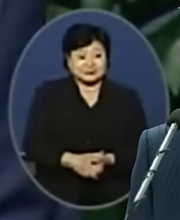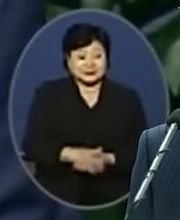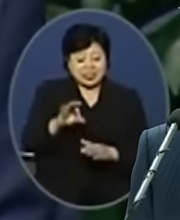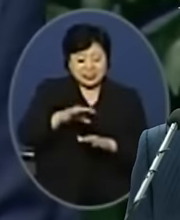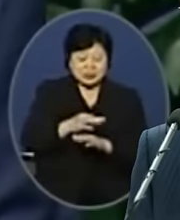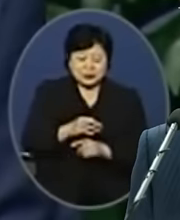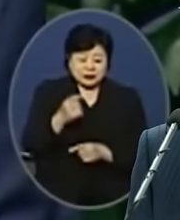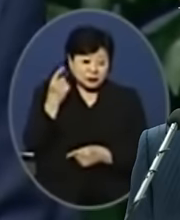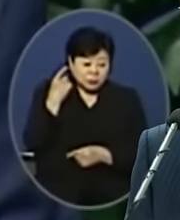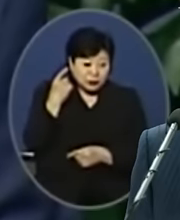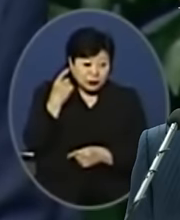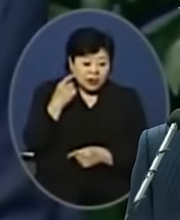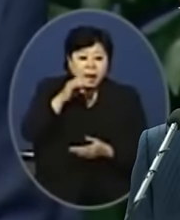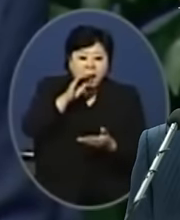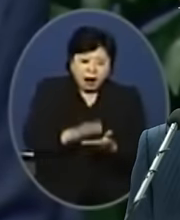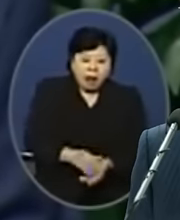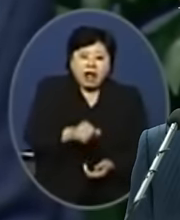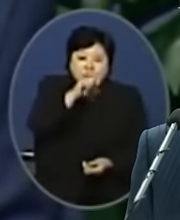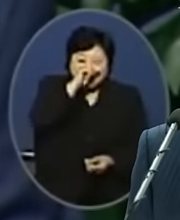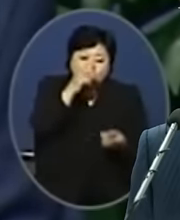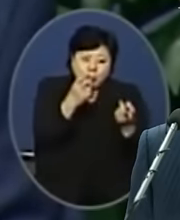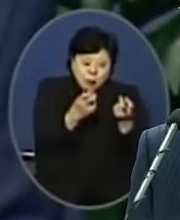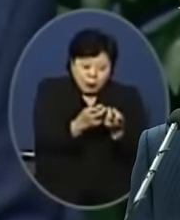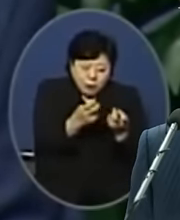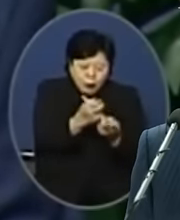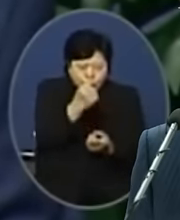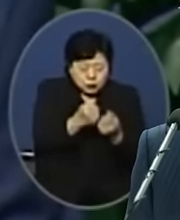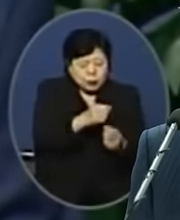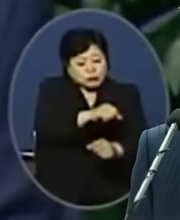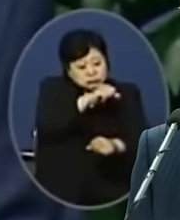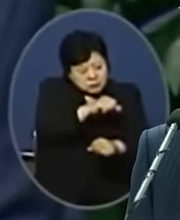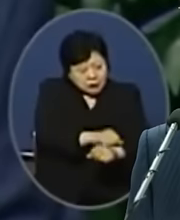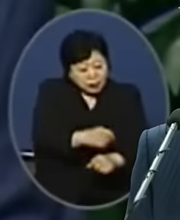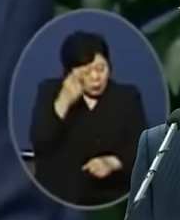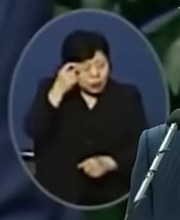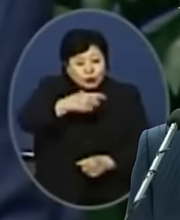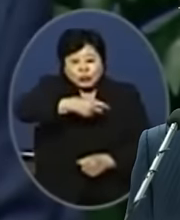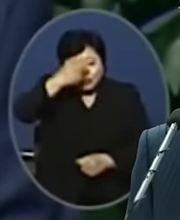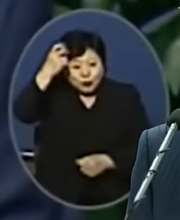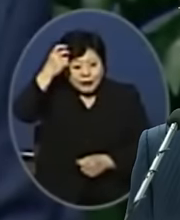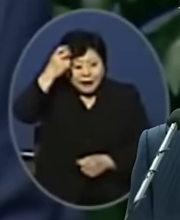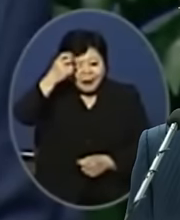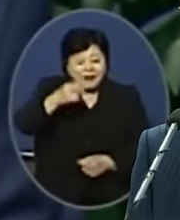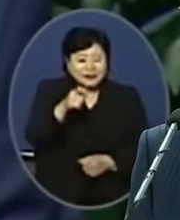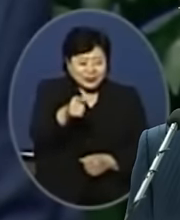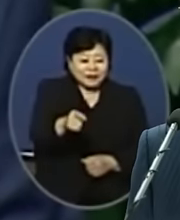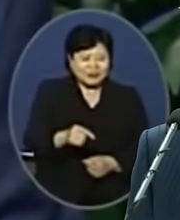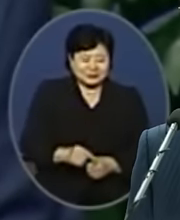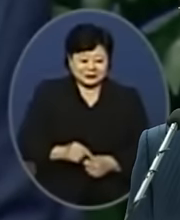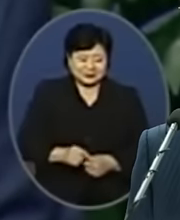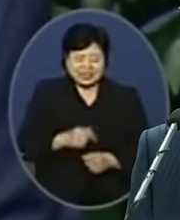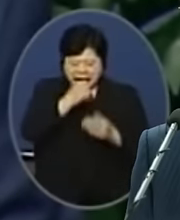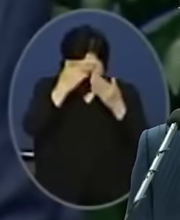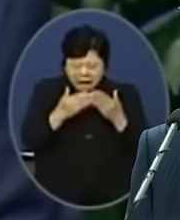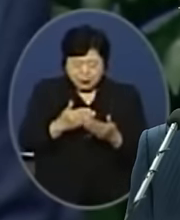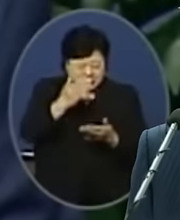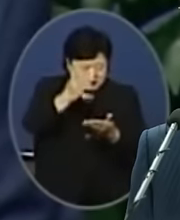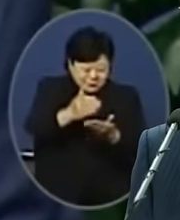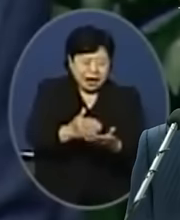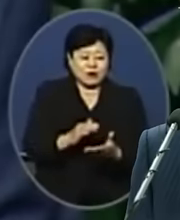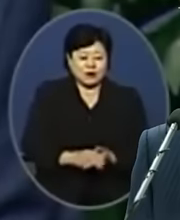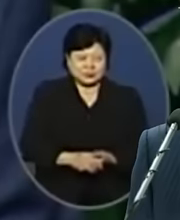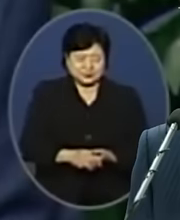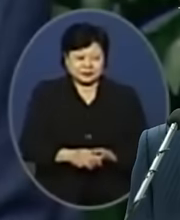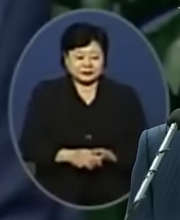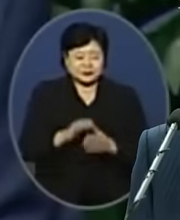임금이 가만히 듣더니, 야, 그 참 설명 잘한다. 머리가 좋다. 너 감옥에 총무로 죽이는